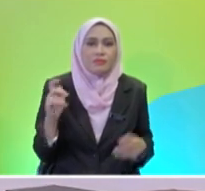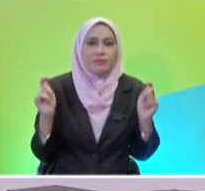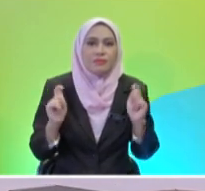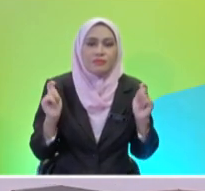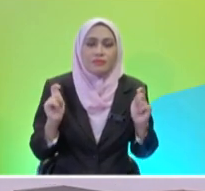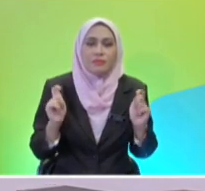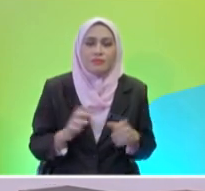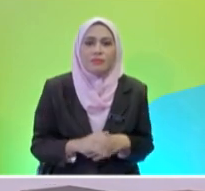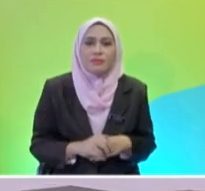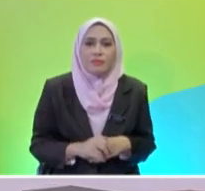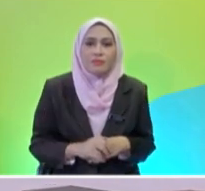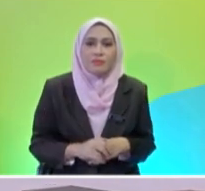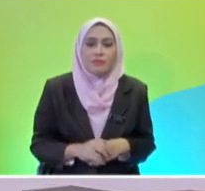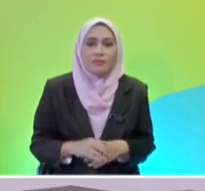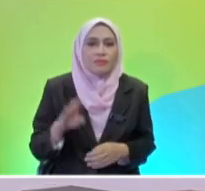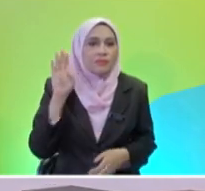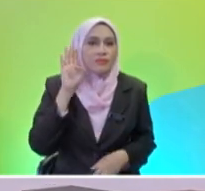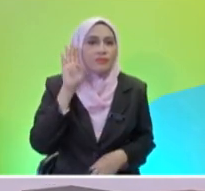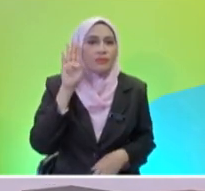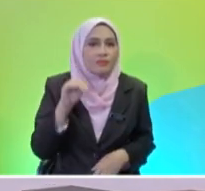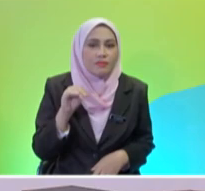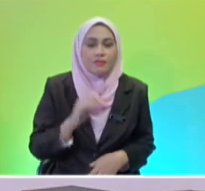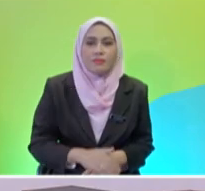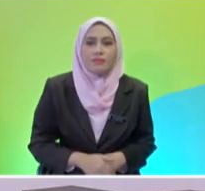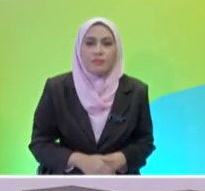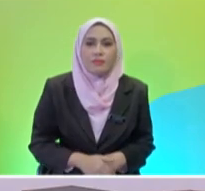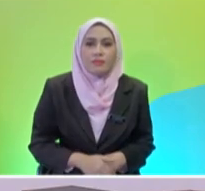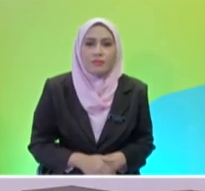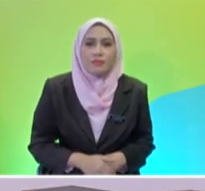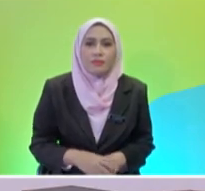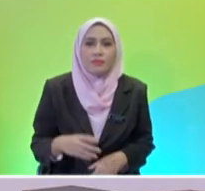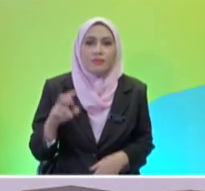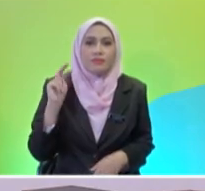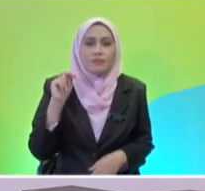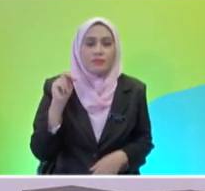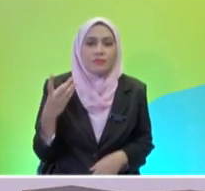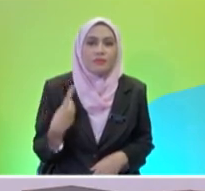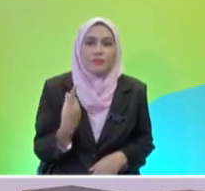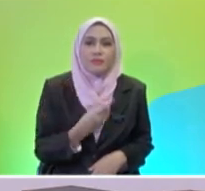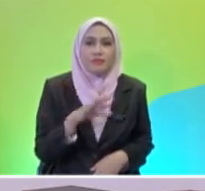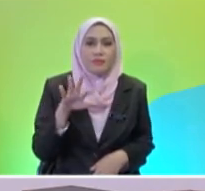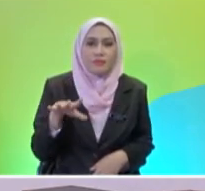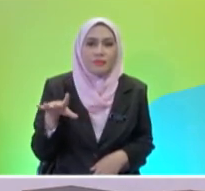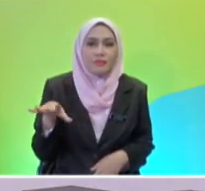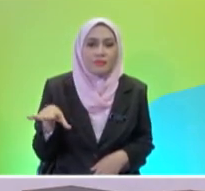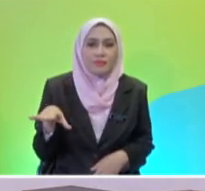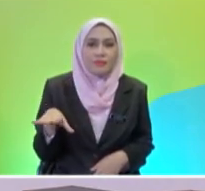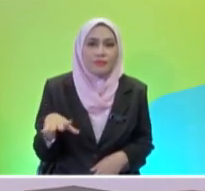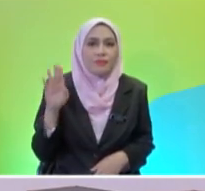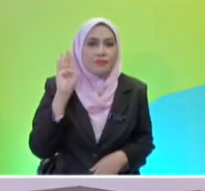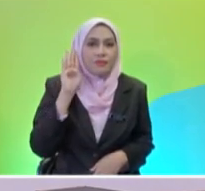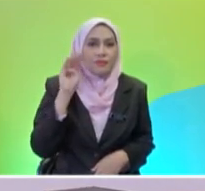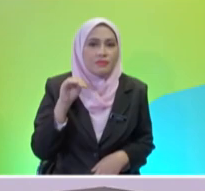adalah lebah. Lebah. Sekejap lagi kita akan eja cara untuk mengeja lebah dengan